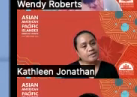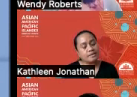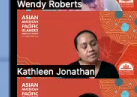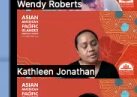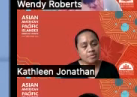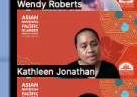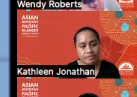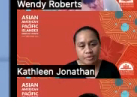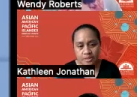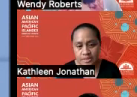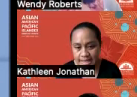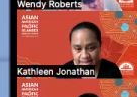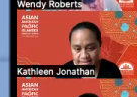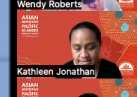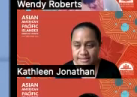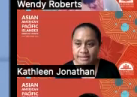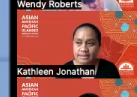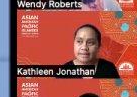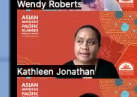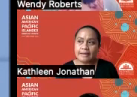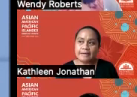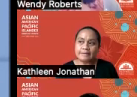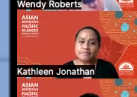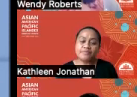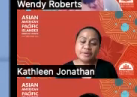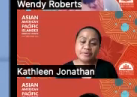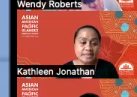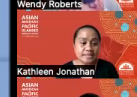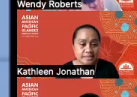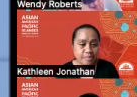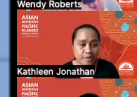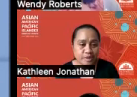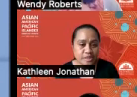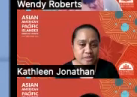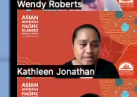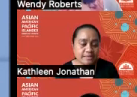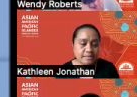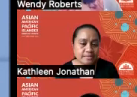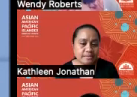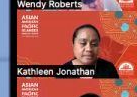there's the Republic وهناك of the... كثير من الدول العظيمة في المحيط الهادي.